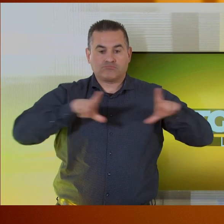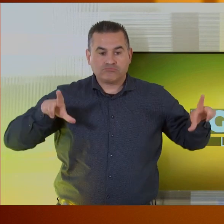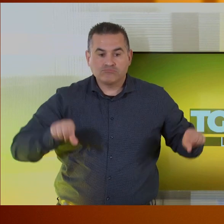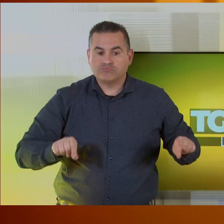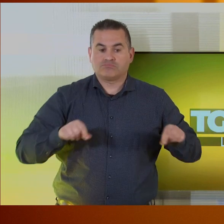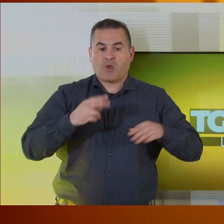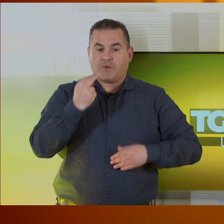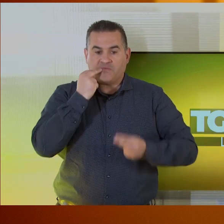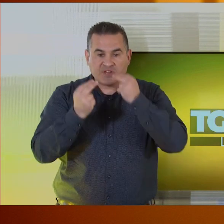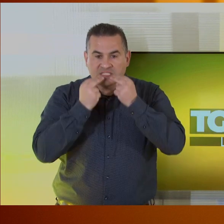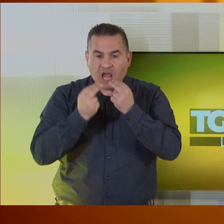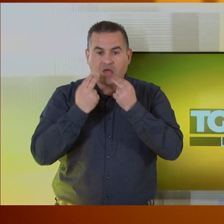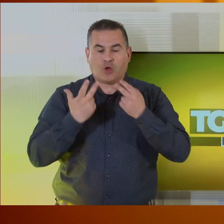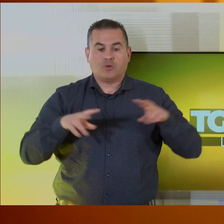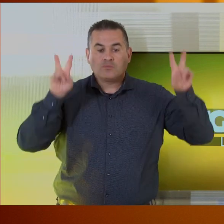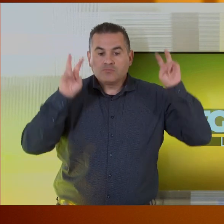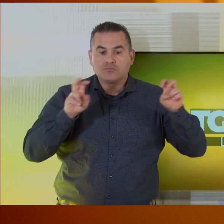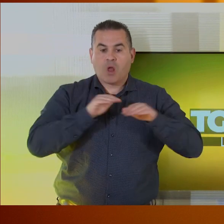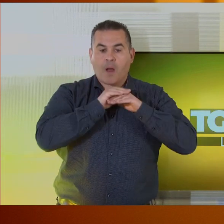manifestanti sui loro cartelloni.